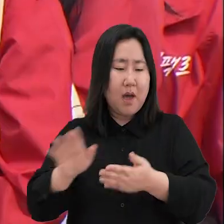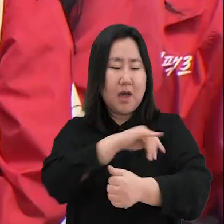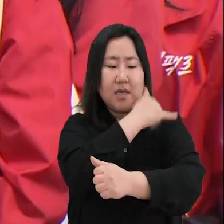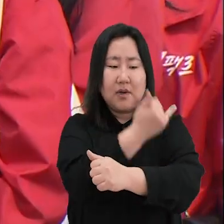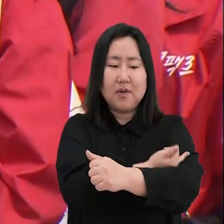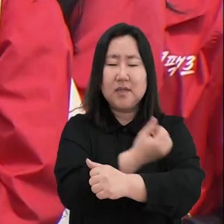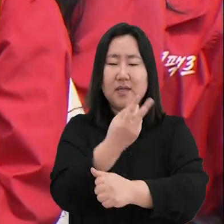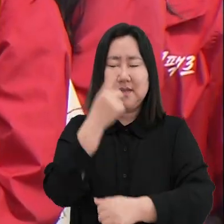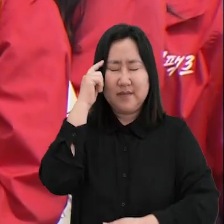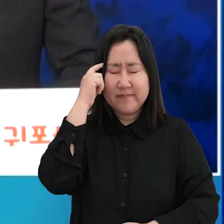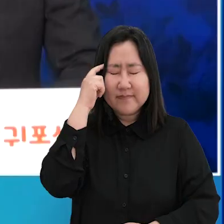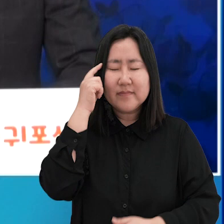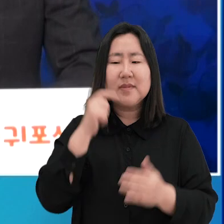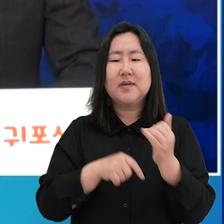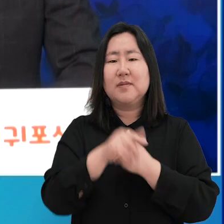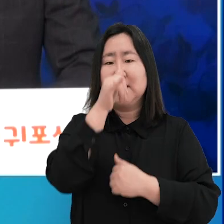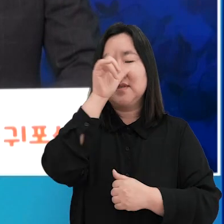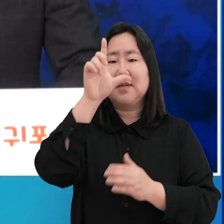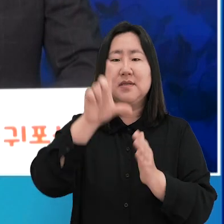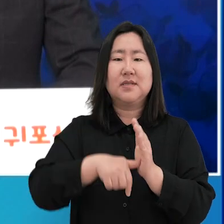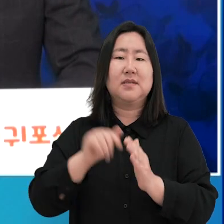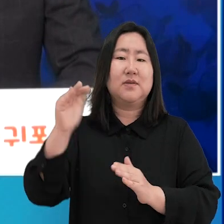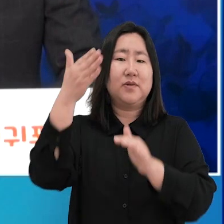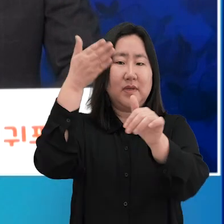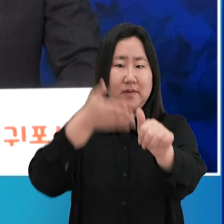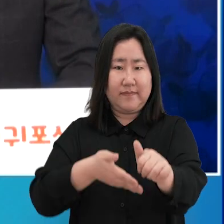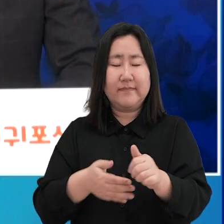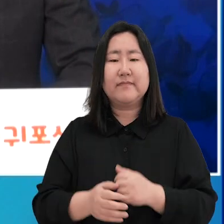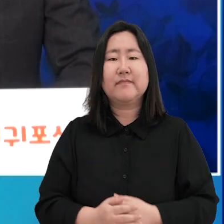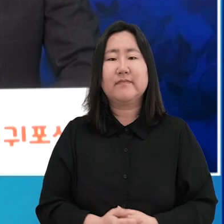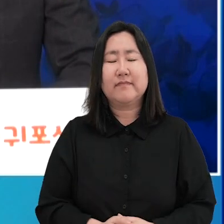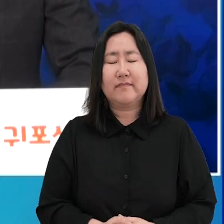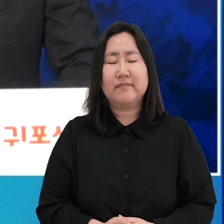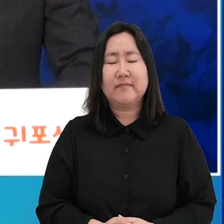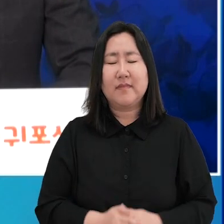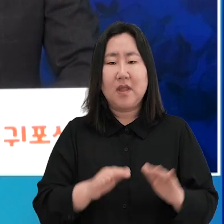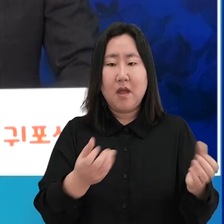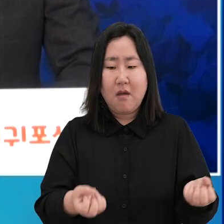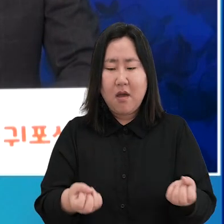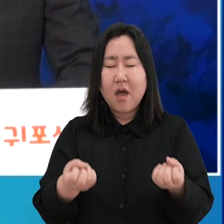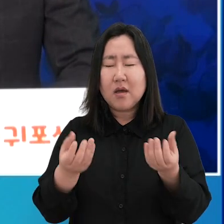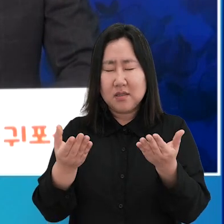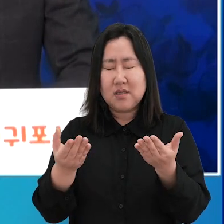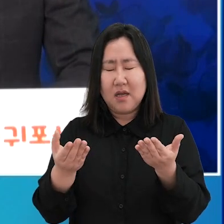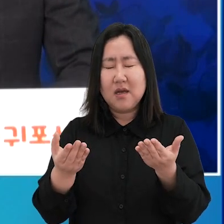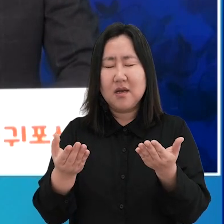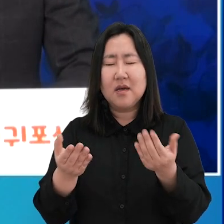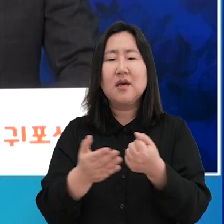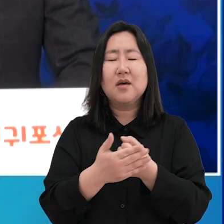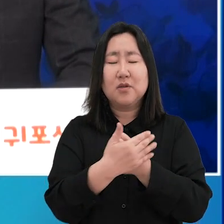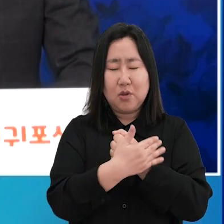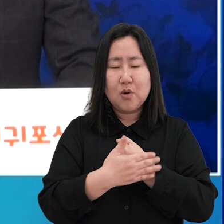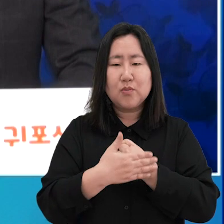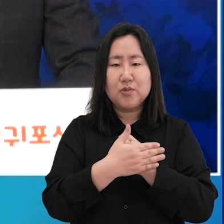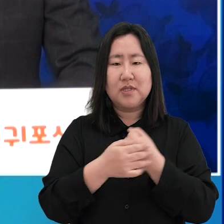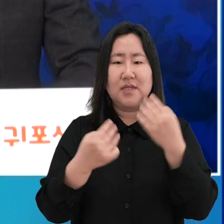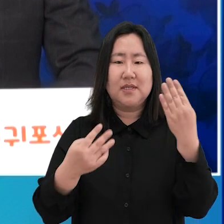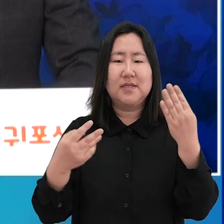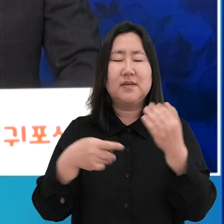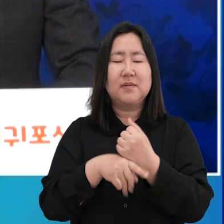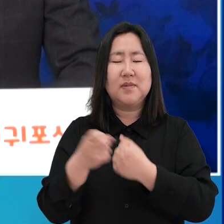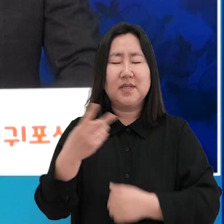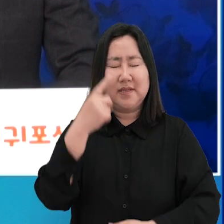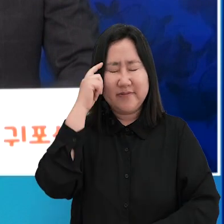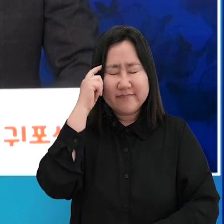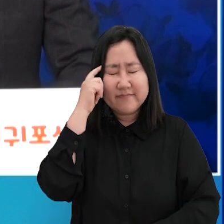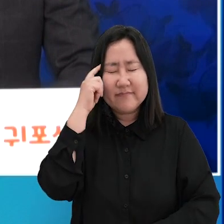되길 바랍니다네 이런 행사들을 통해 사삼의 의미를 되새길 수 있길 바랍니다 계속해서